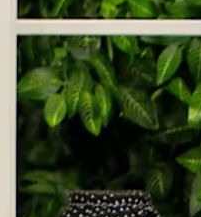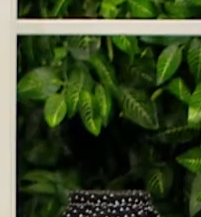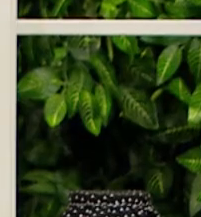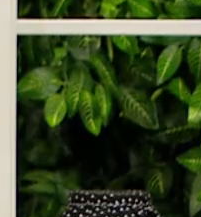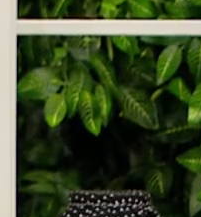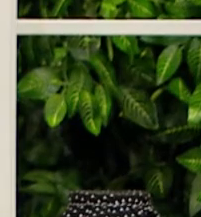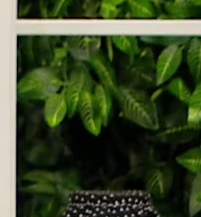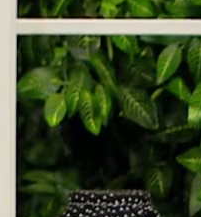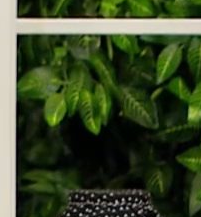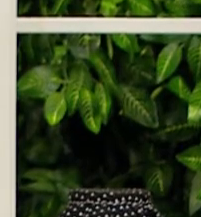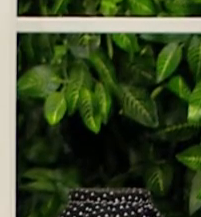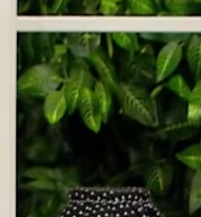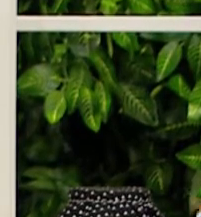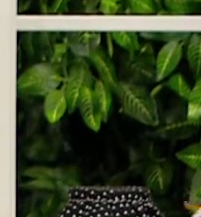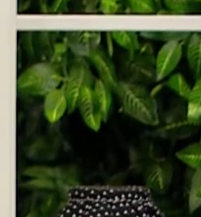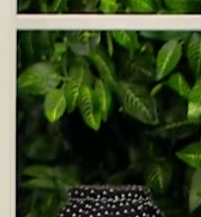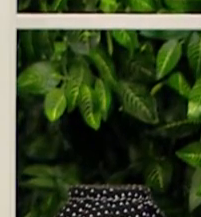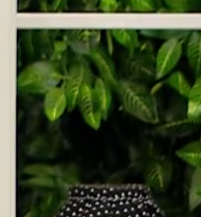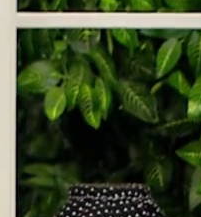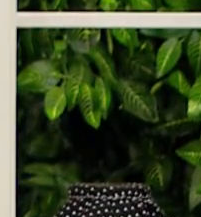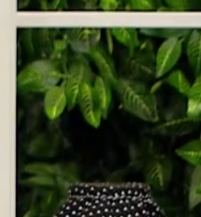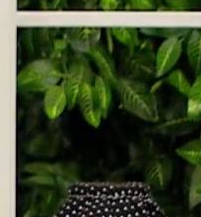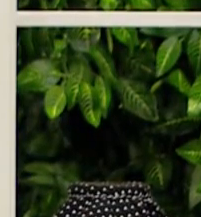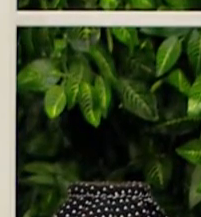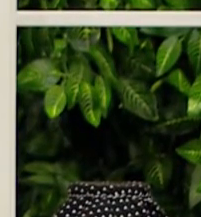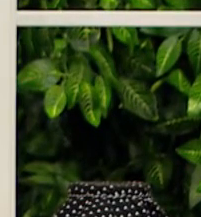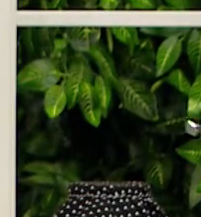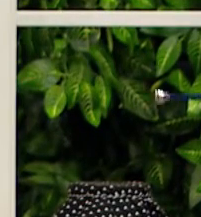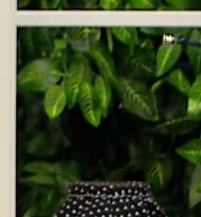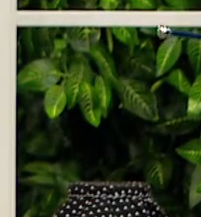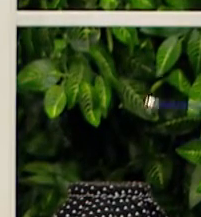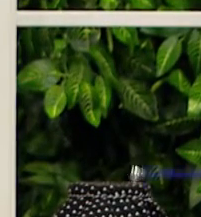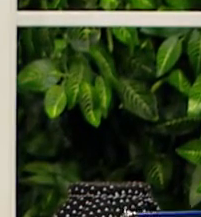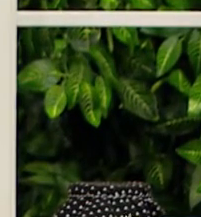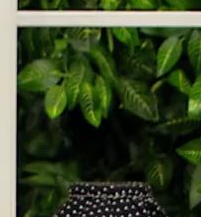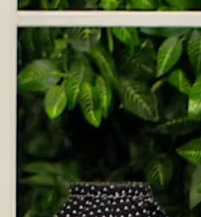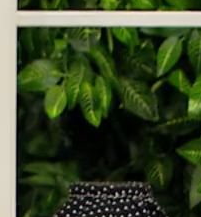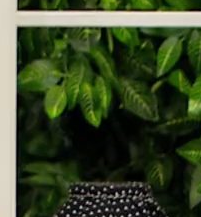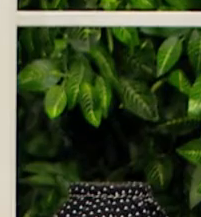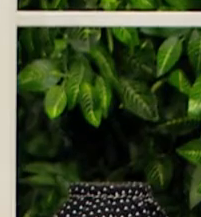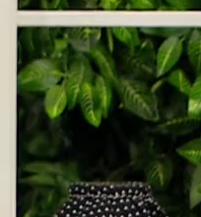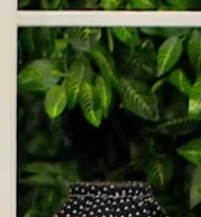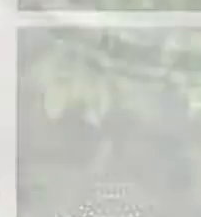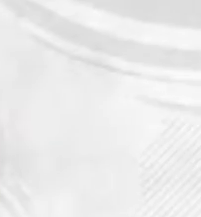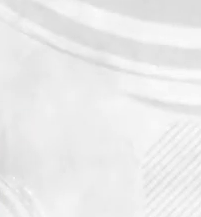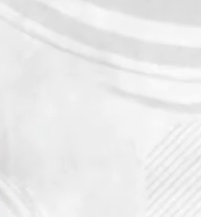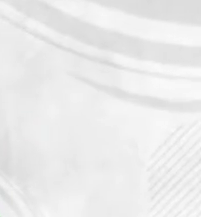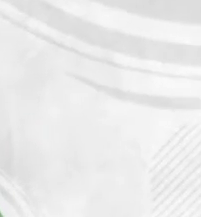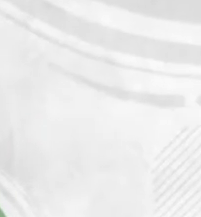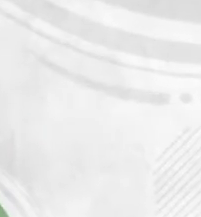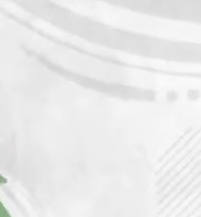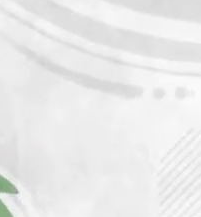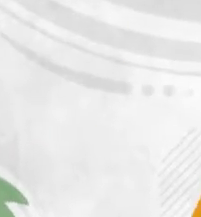süreçlerini konuşacağız neden bu kadar önemli Peki kan bağışı süreci nelerden oluşuyor daha bir çok detayı ele alacağız bizimle kalın